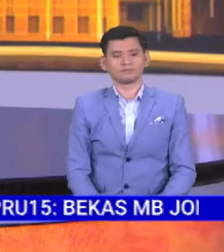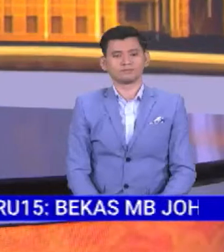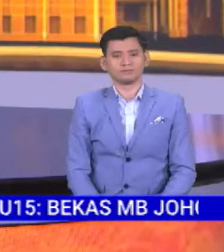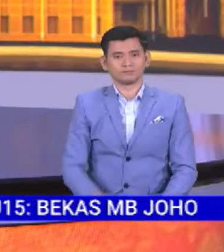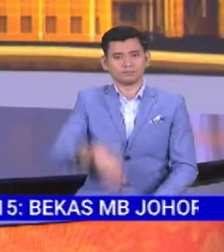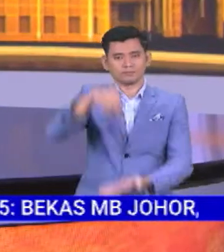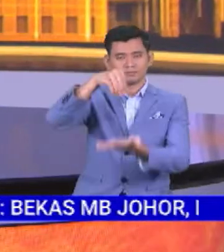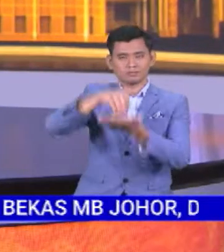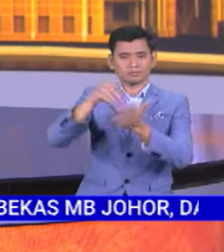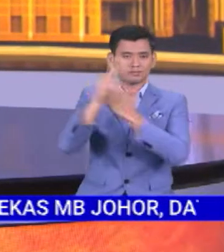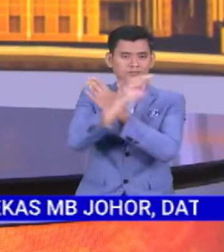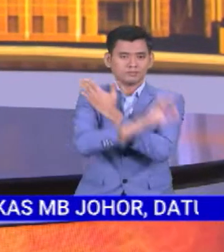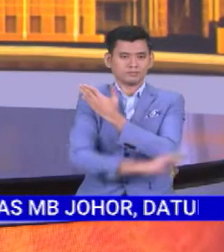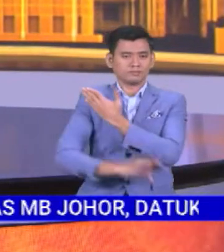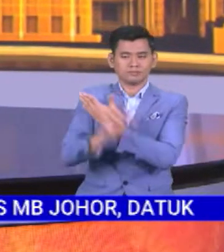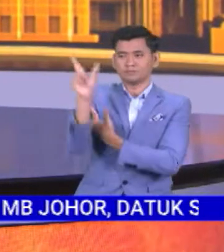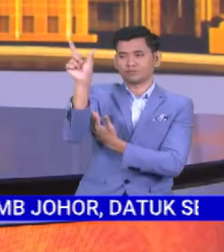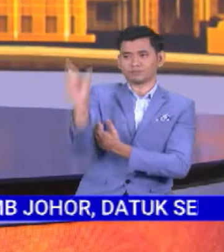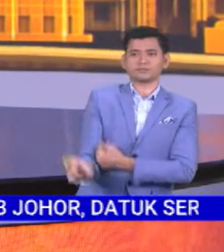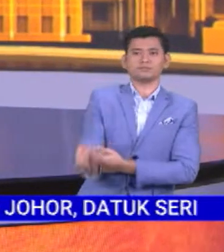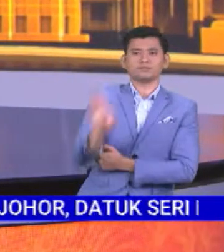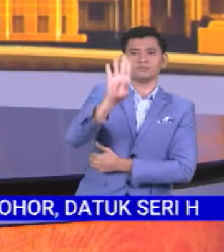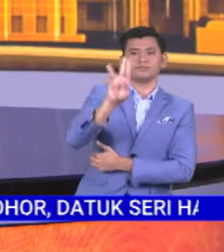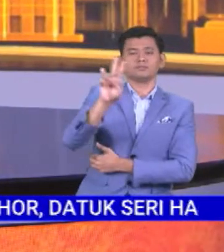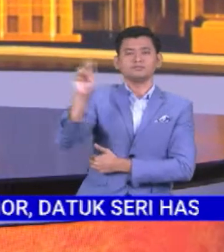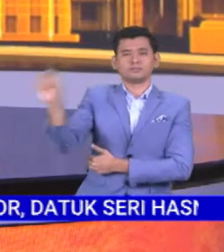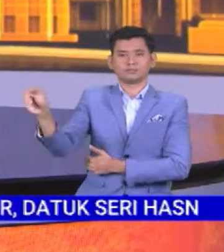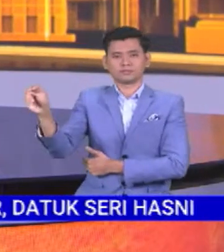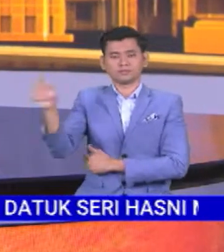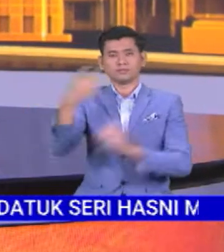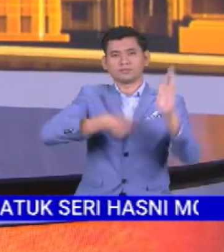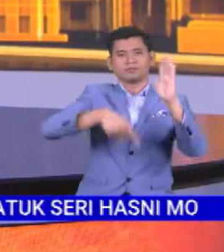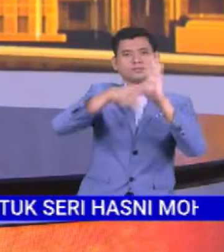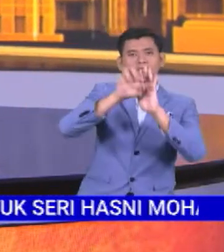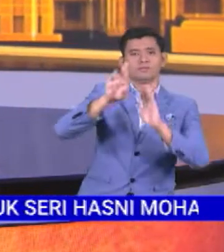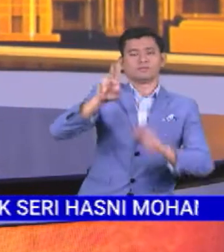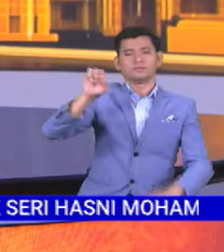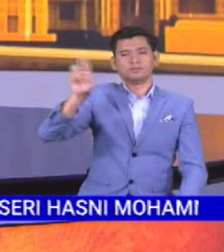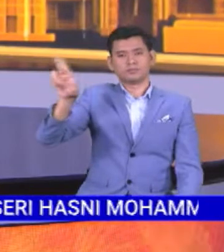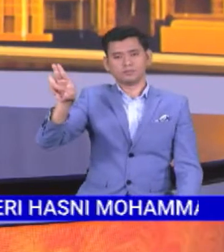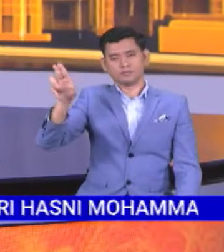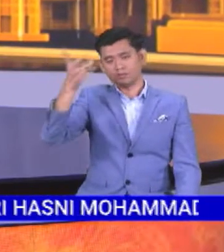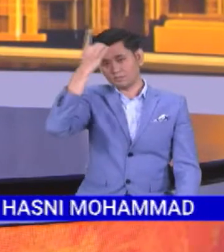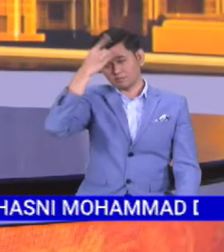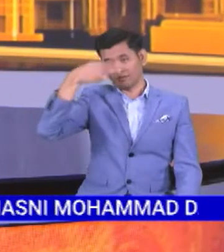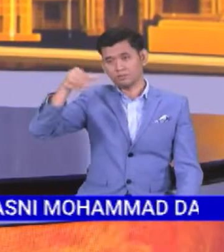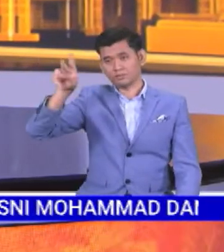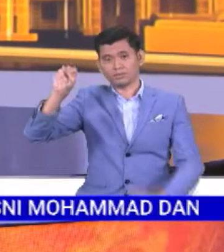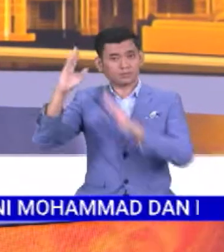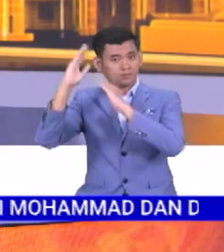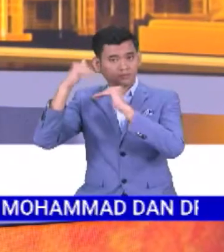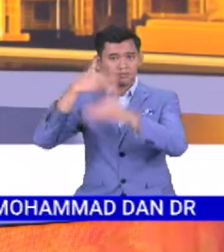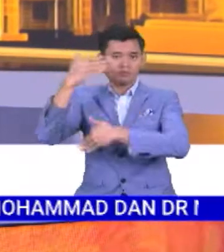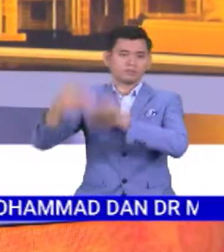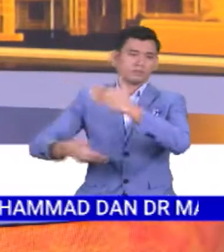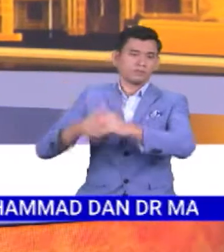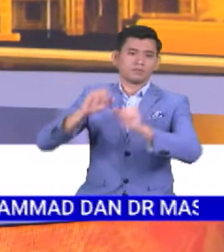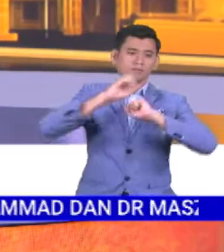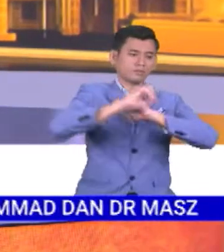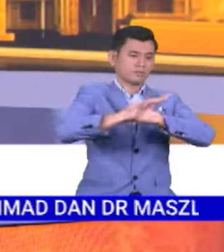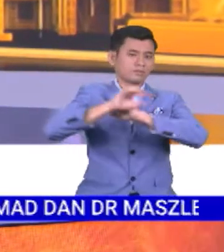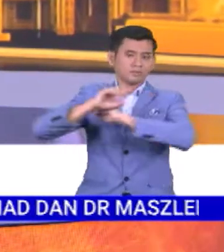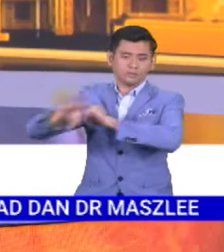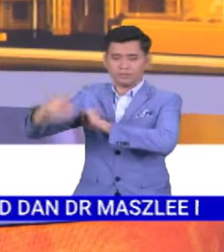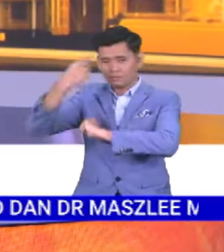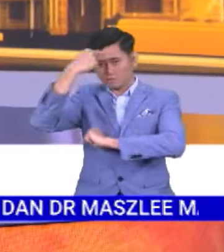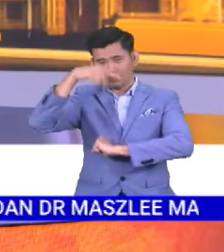di negeri sembilan calon barisan nasional paling menrempau Datu Sri Muhammad Hasan berharap agar proses berkempin